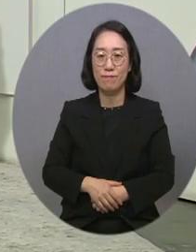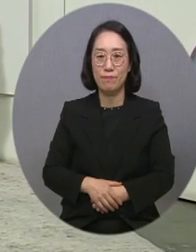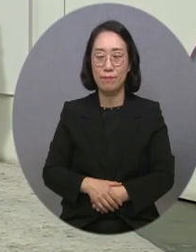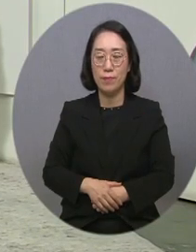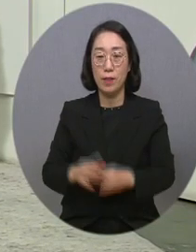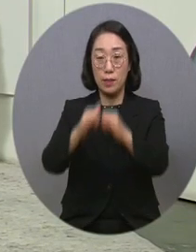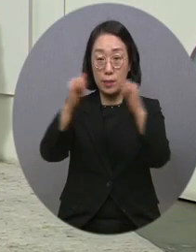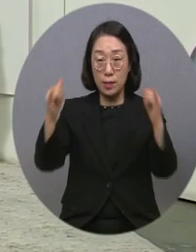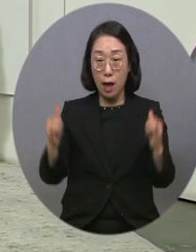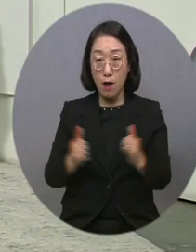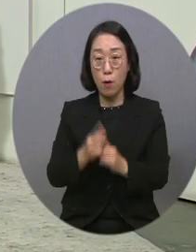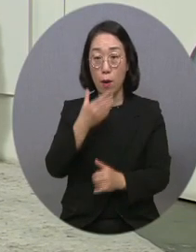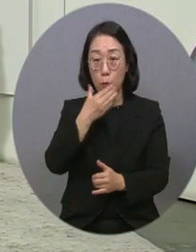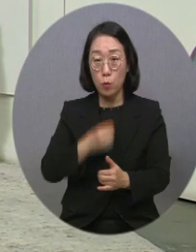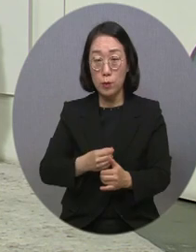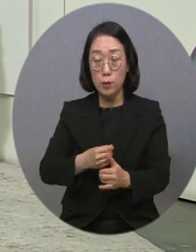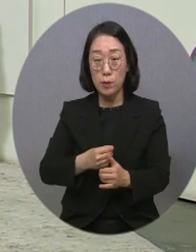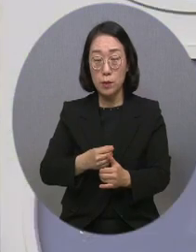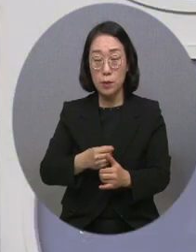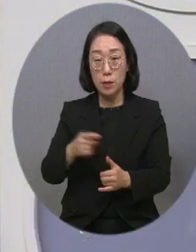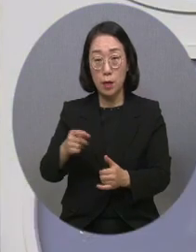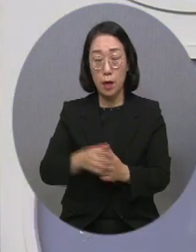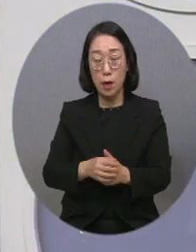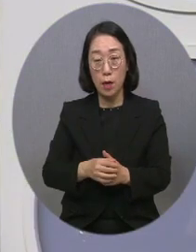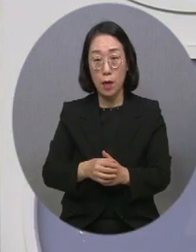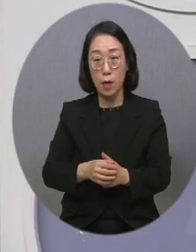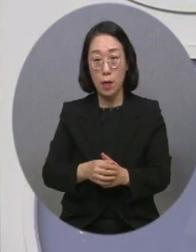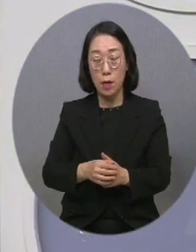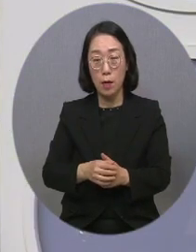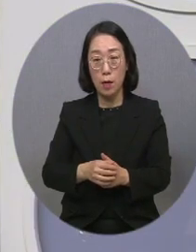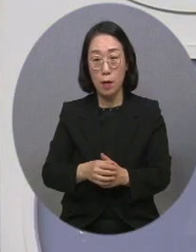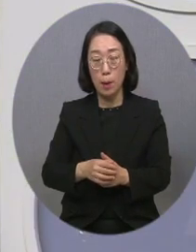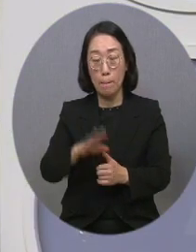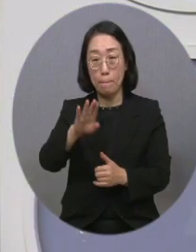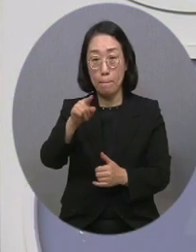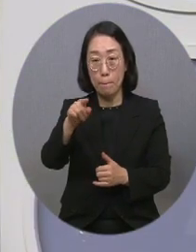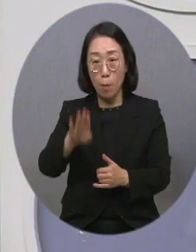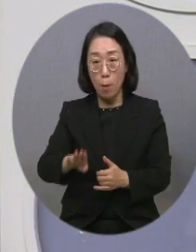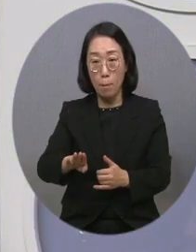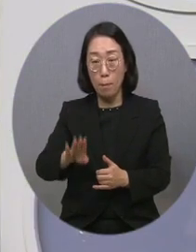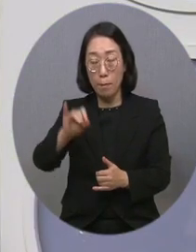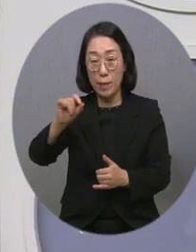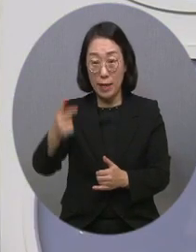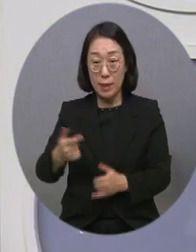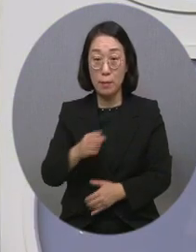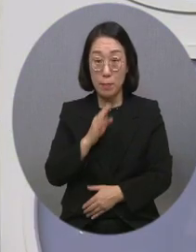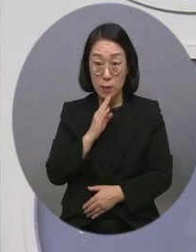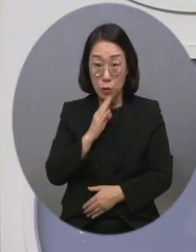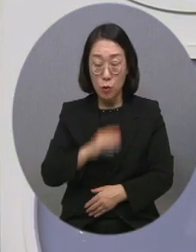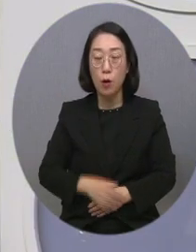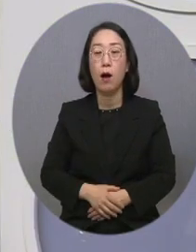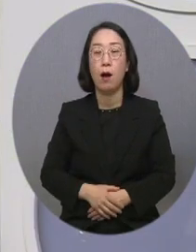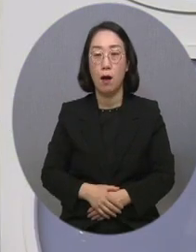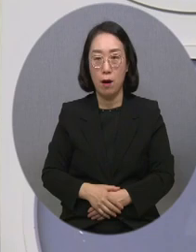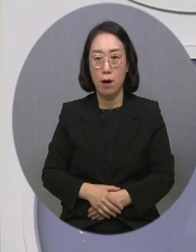이 사회복지법인입니까? 그렇죠. 법으로 어떻게 예, 사회복지법인으로 되어 있습니다. 아, 지금. 예. 그래서